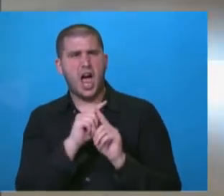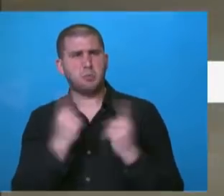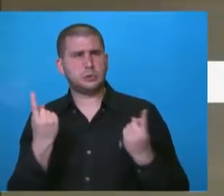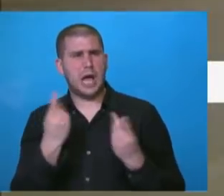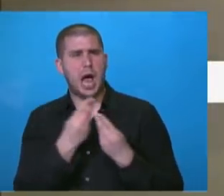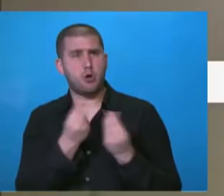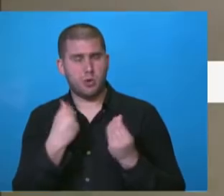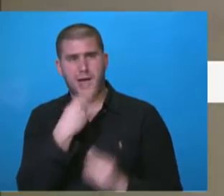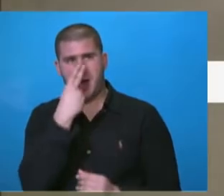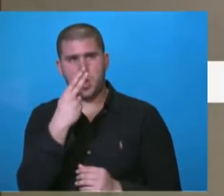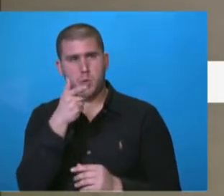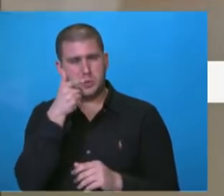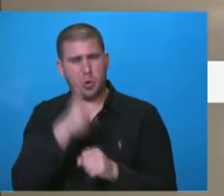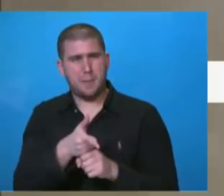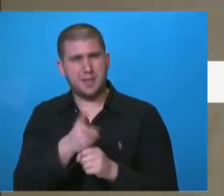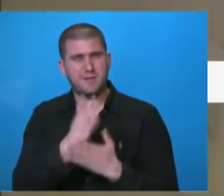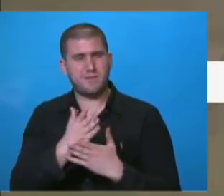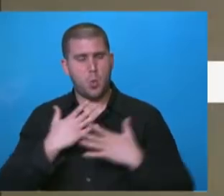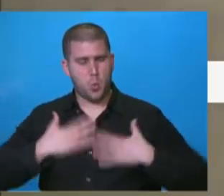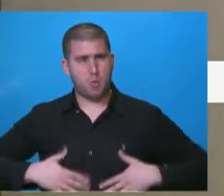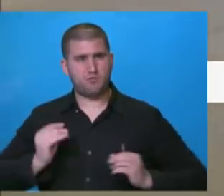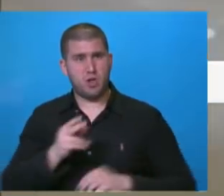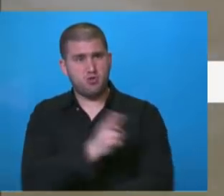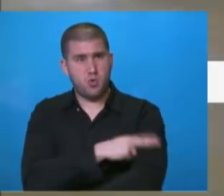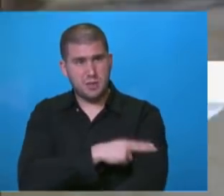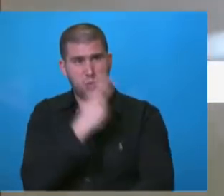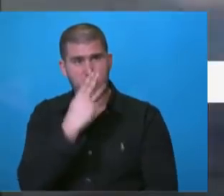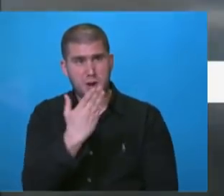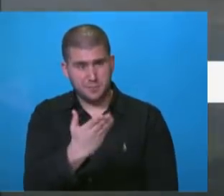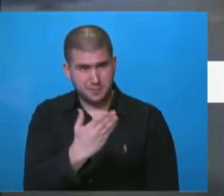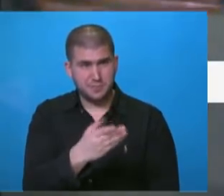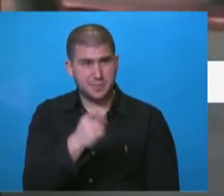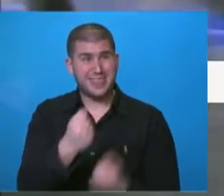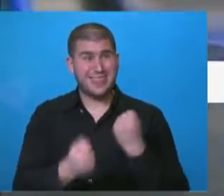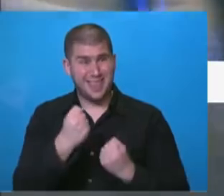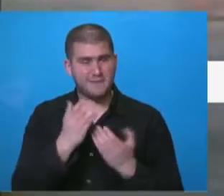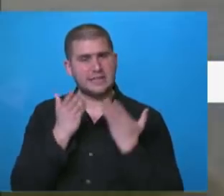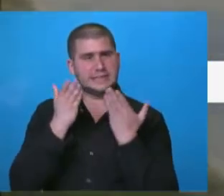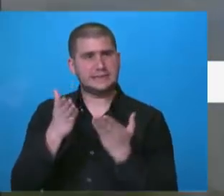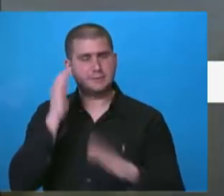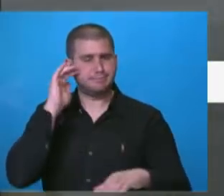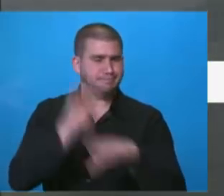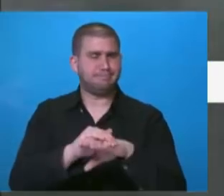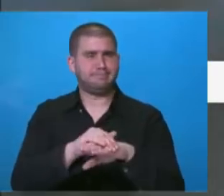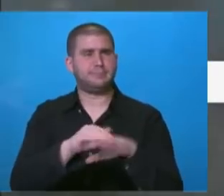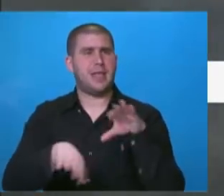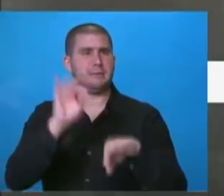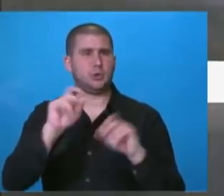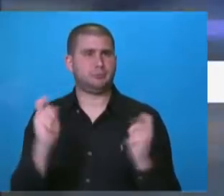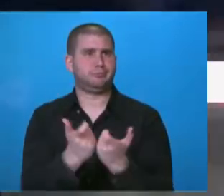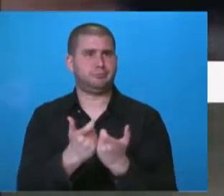ראינו מצולמת כאן דרך מצלמות הגוף של השוטרים, זו הזווית שלהם, אותו נהג סייע להם לאתר בסופו של דבר את